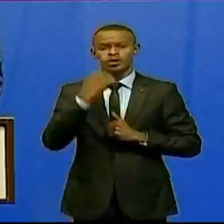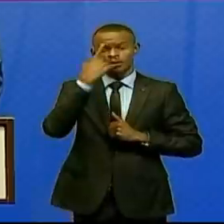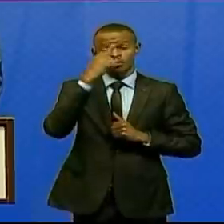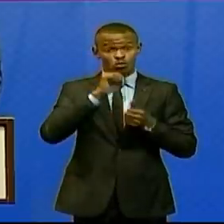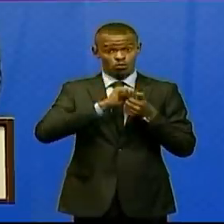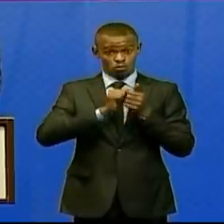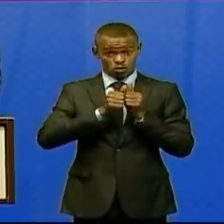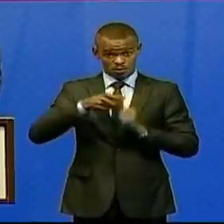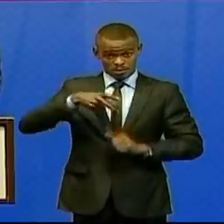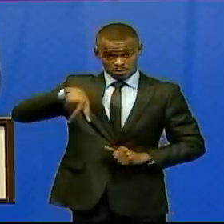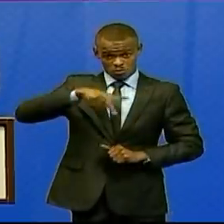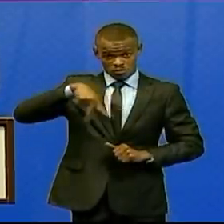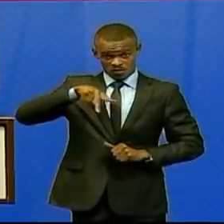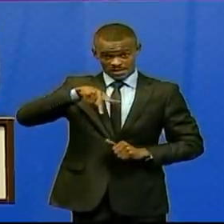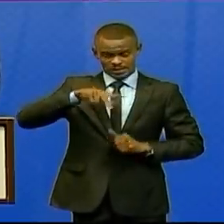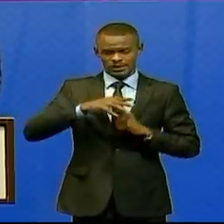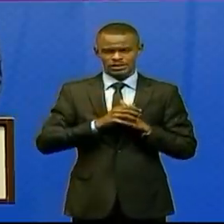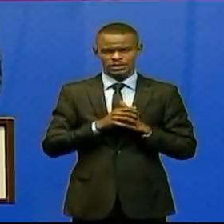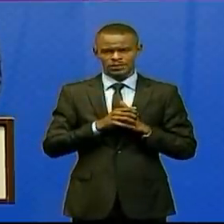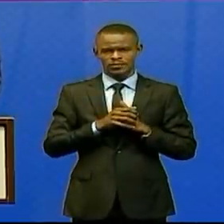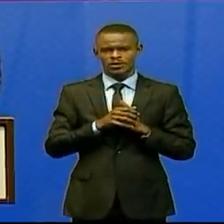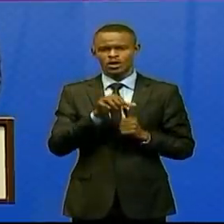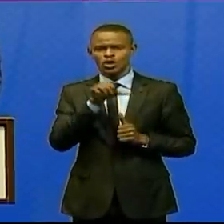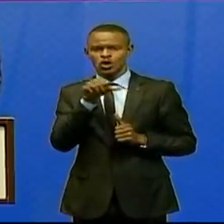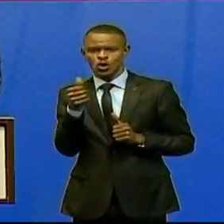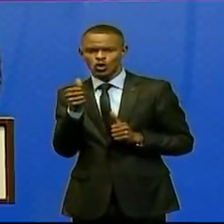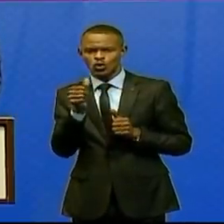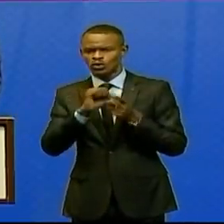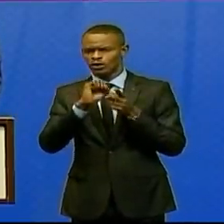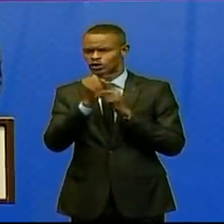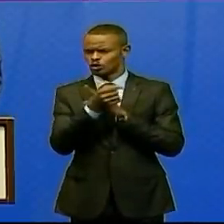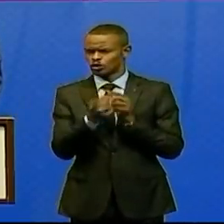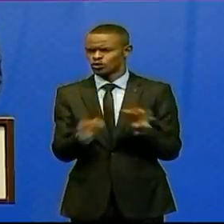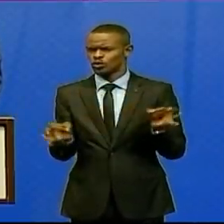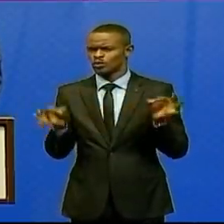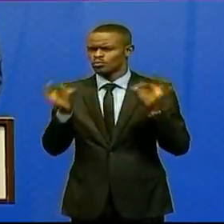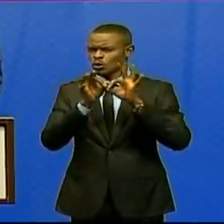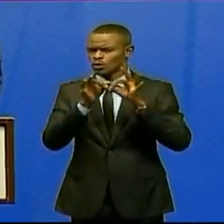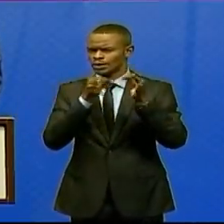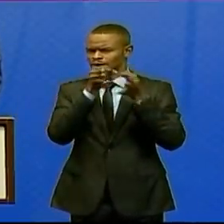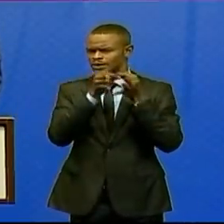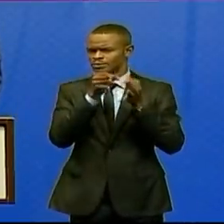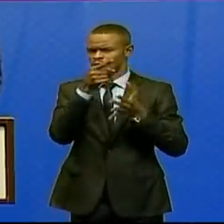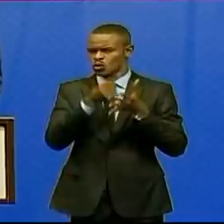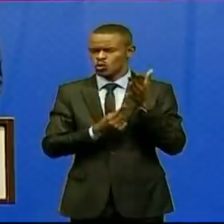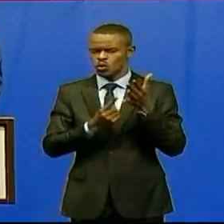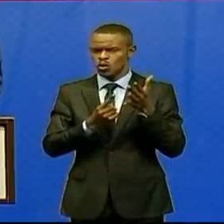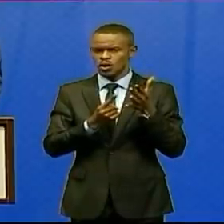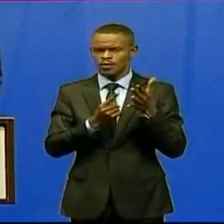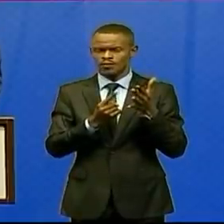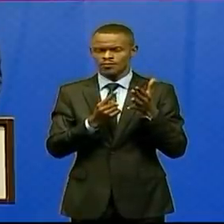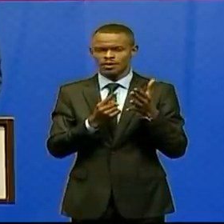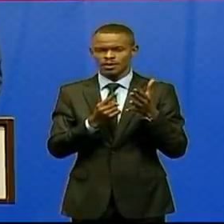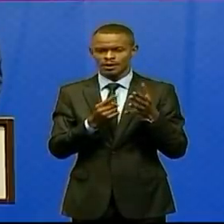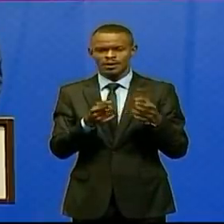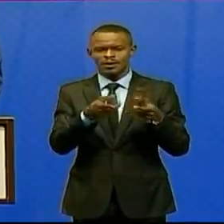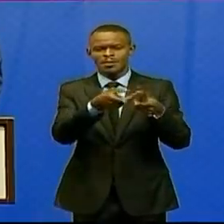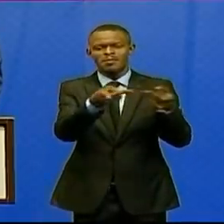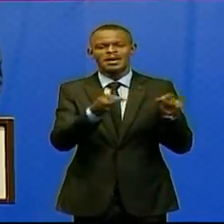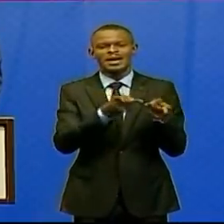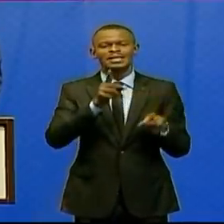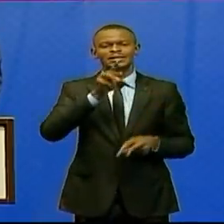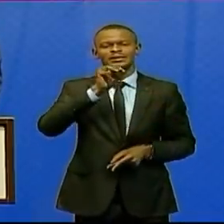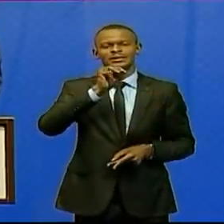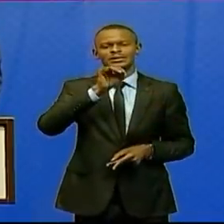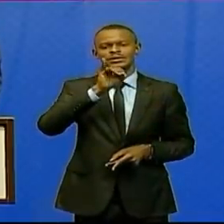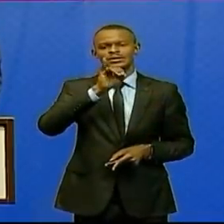de l'occupation en date du 29 janvier 2022 de Mitoba Centre par les